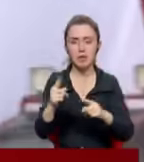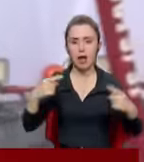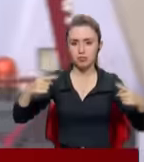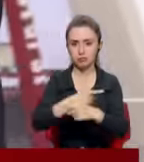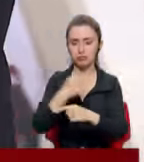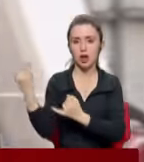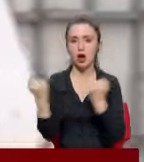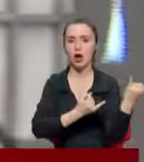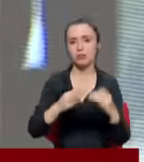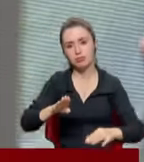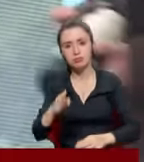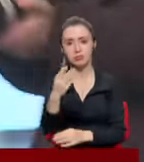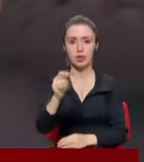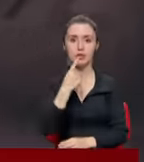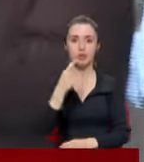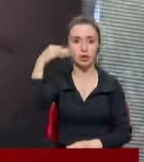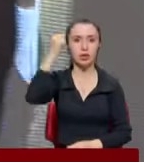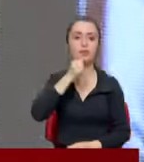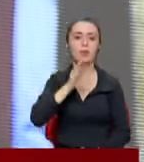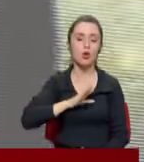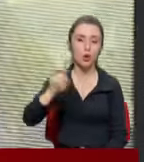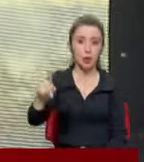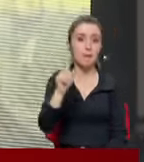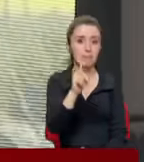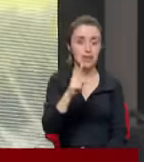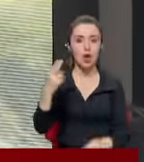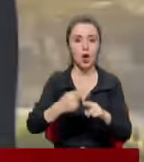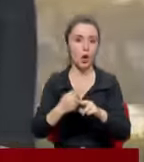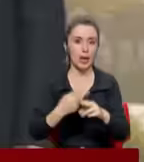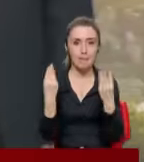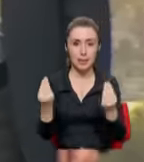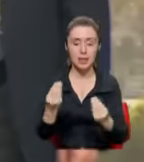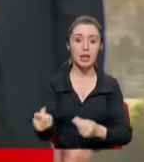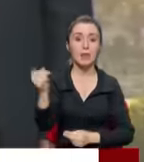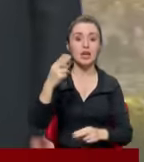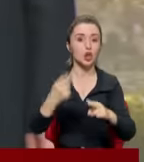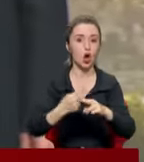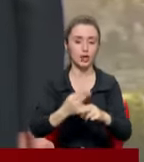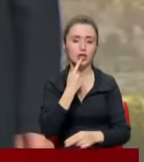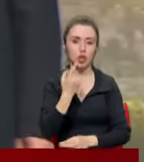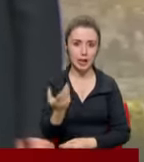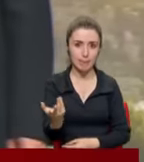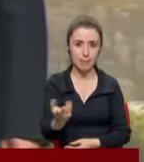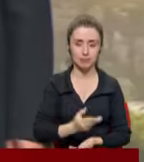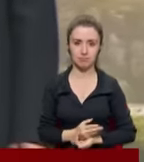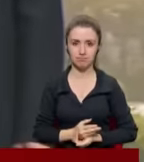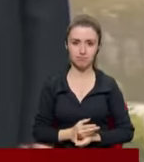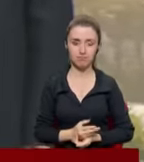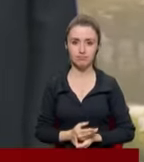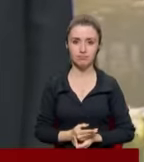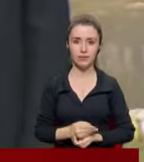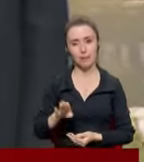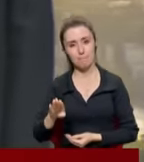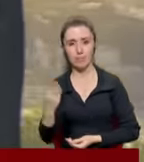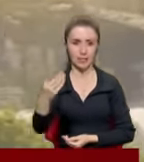açıklamalarına tornistan göndermesi yapan İmamoğlu Bir de örnek verdi Bir Başka örnek daha söyleyeyim mi size Hani